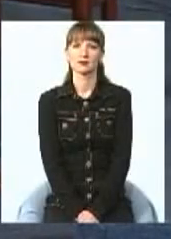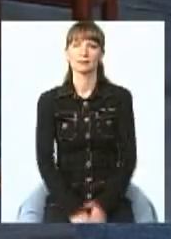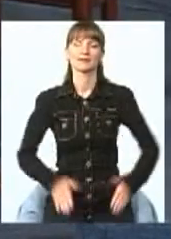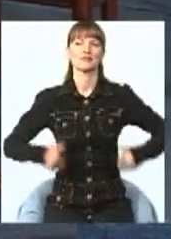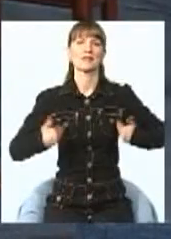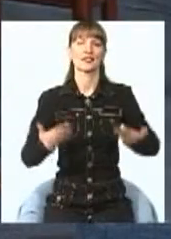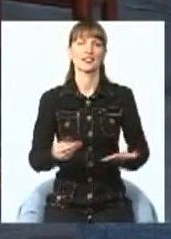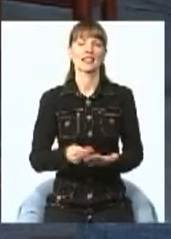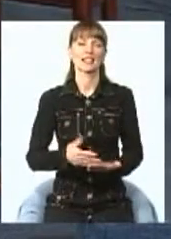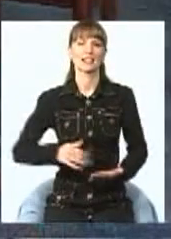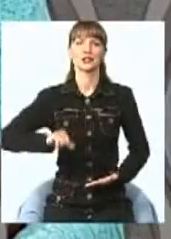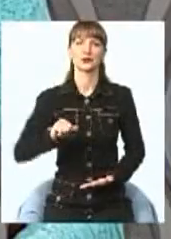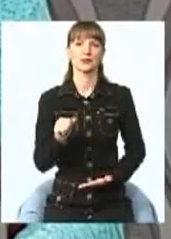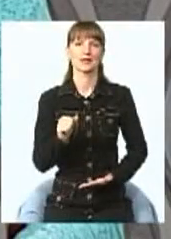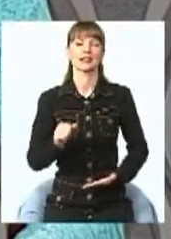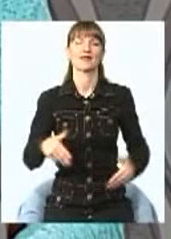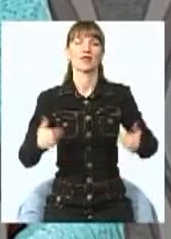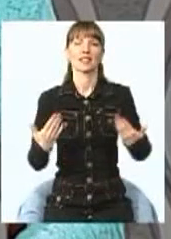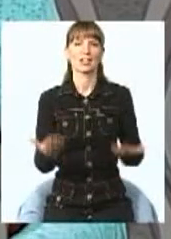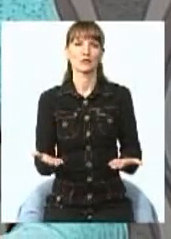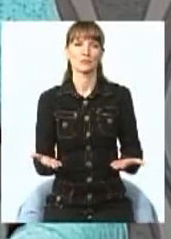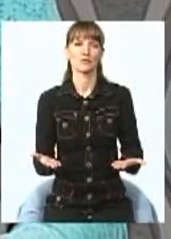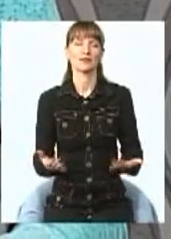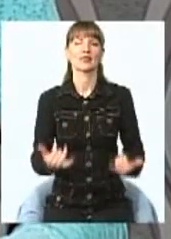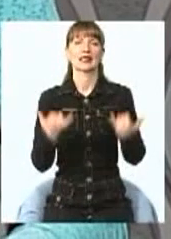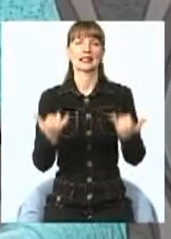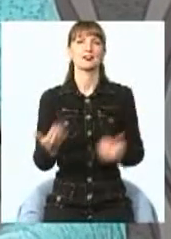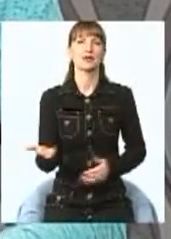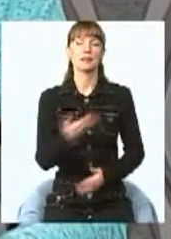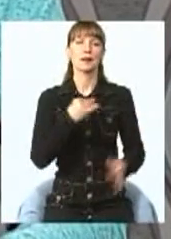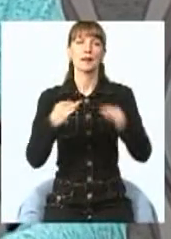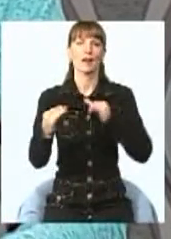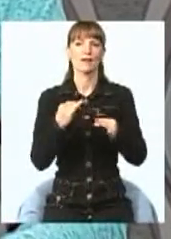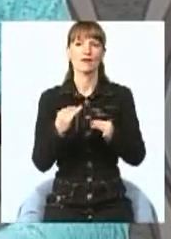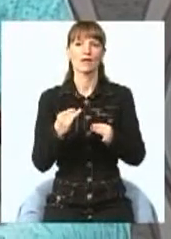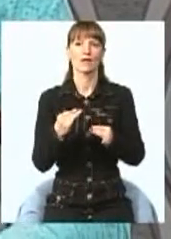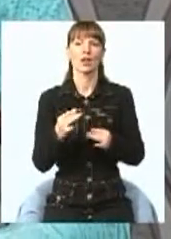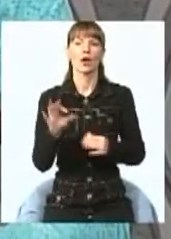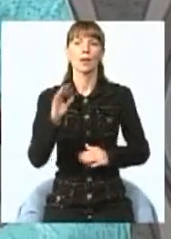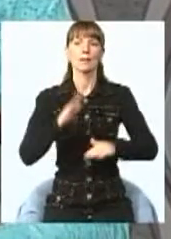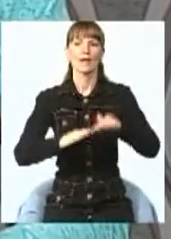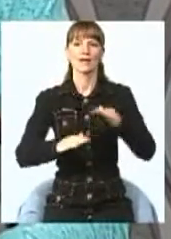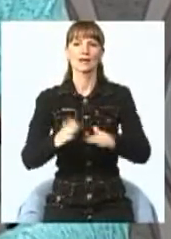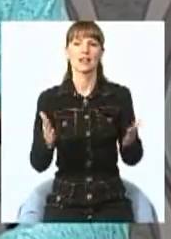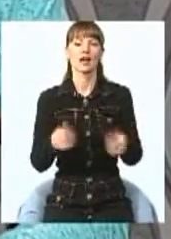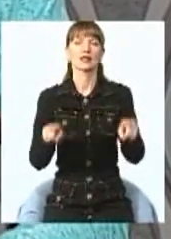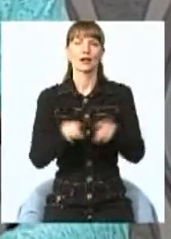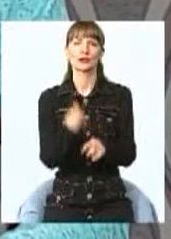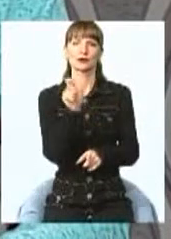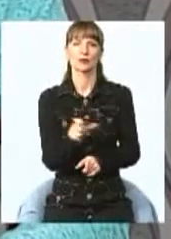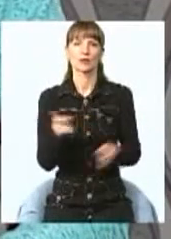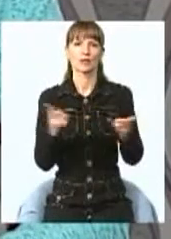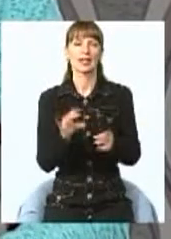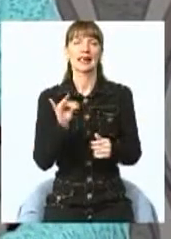Привіт, привіт, дорогі, дорогі друзі! Вітаю! Сьогодні ми поговоримо про таку професію, яка також потрібна суспільству.